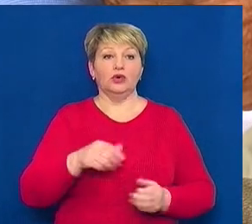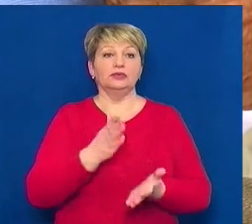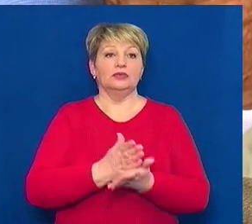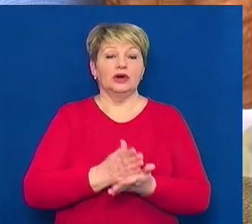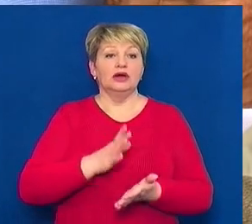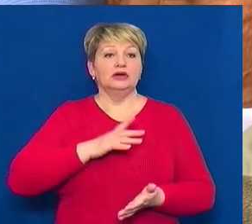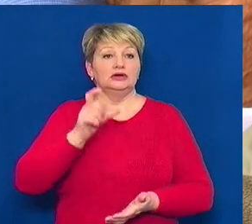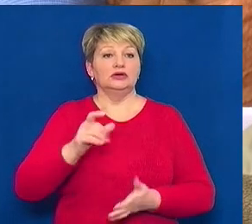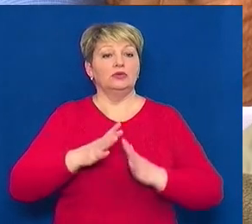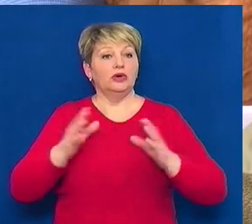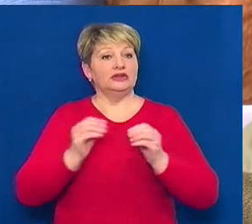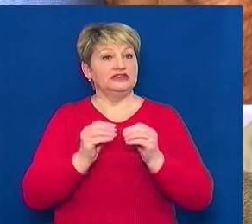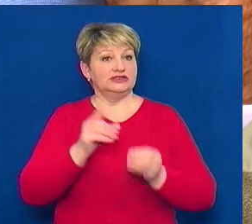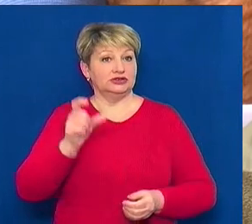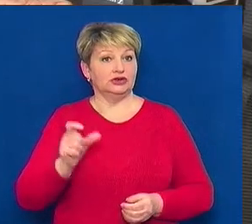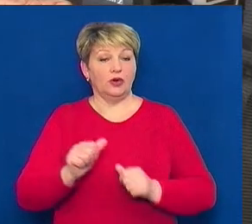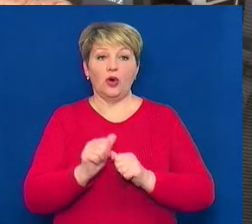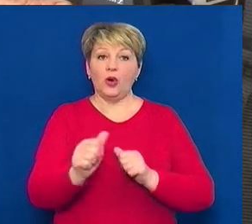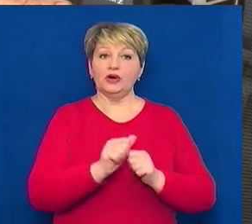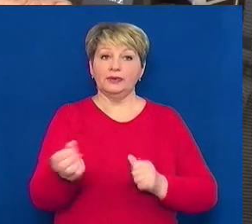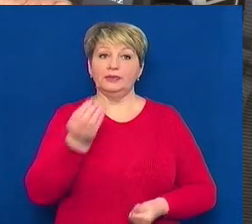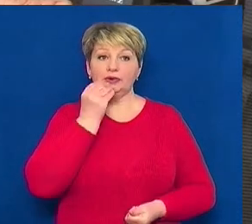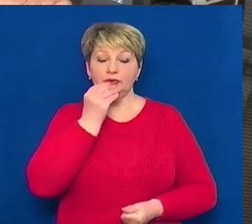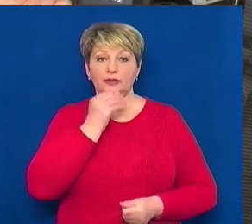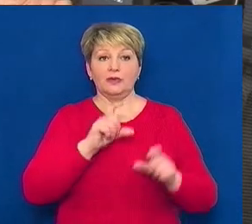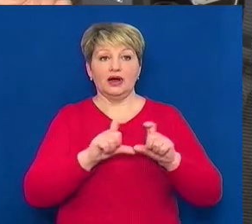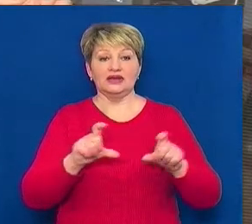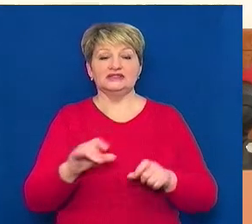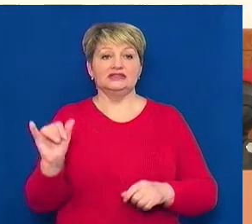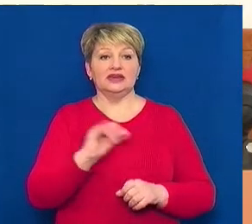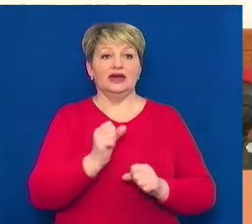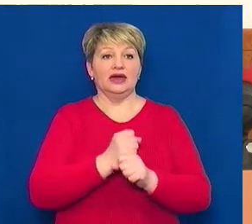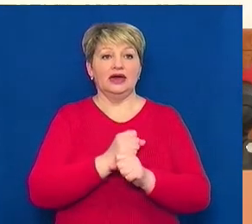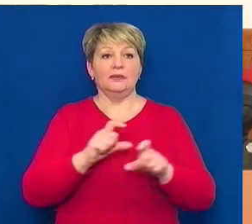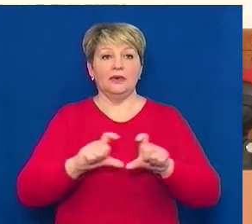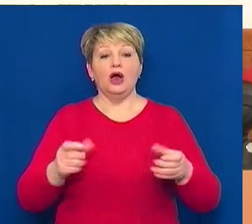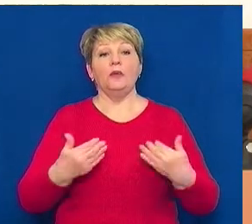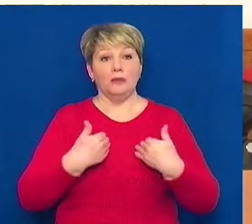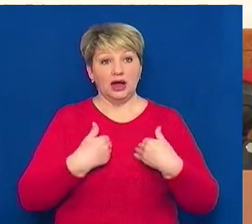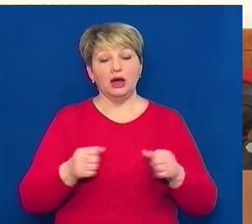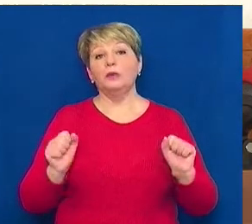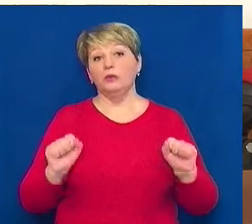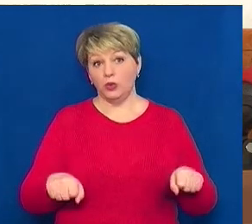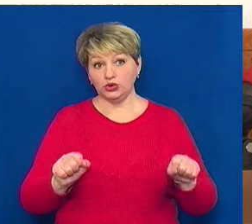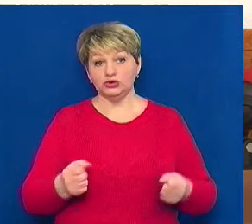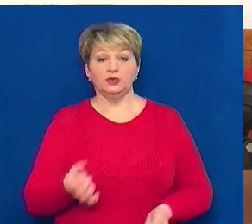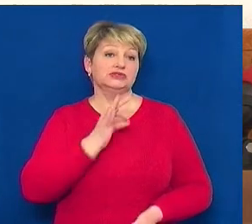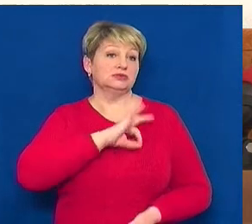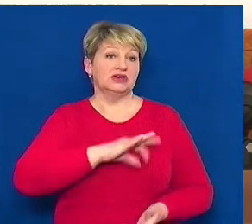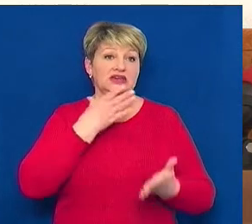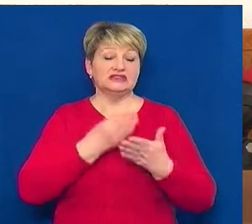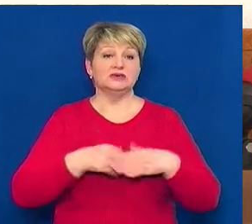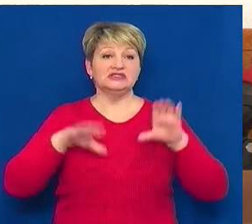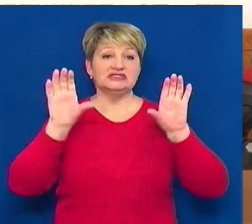більше 10 людей, окрім продуктових магазинів і аптек. Ми можемо скористуватися своїм